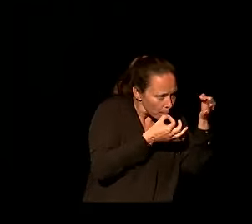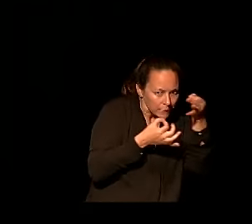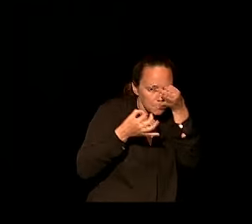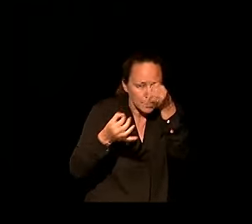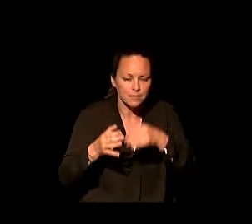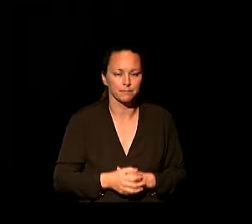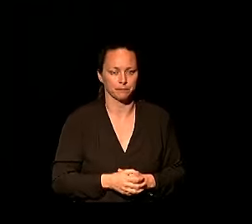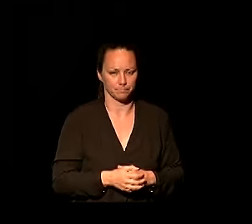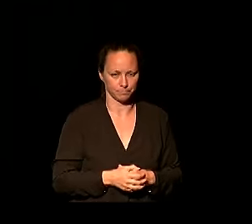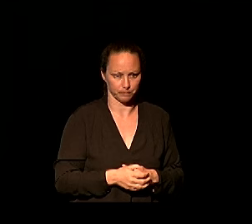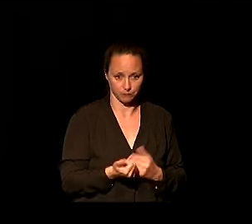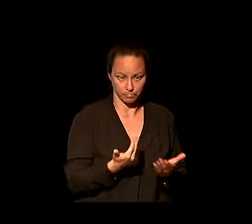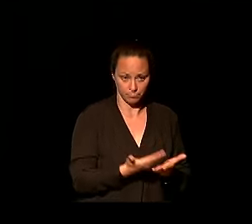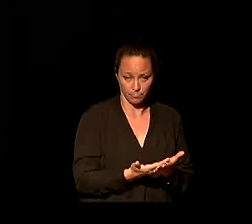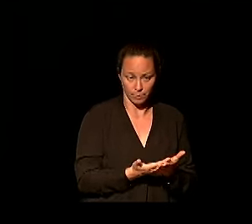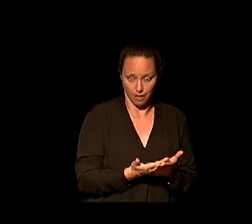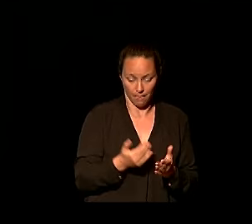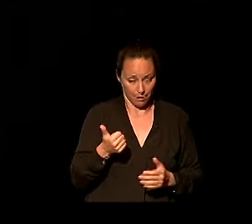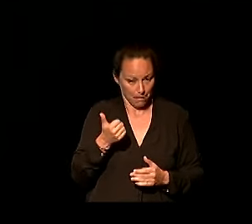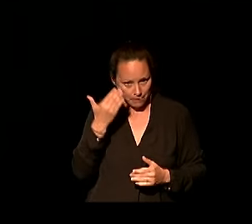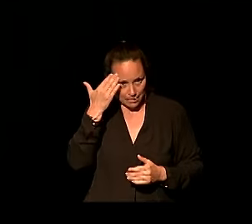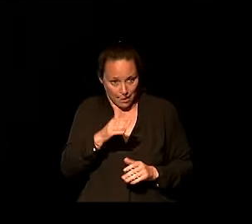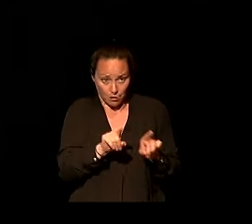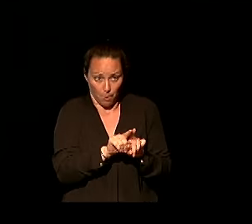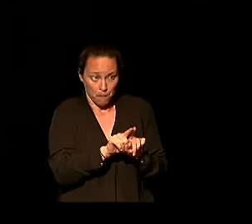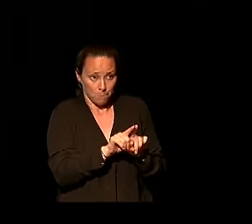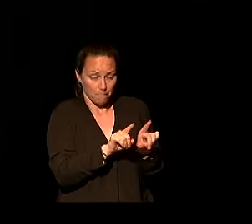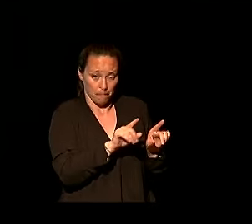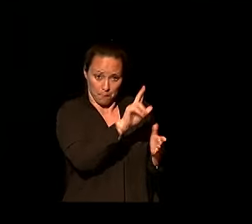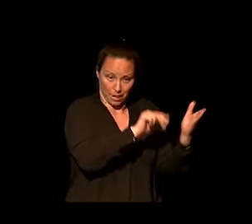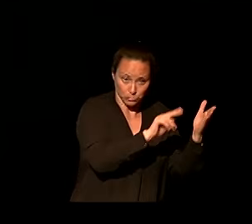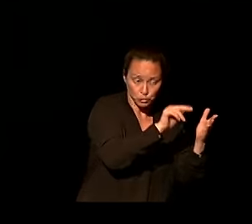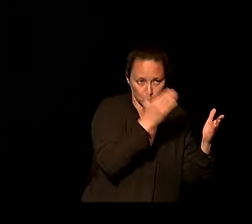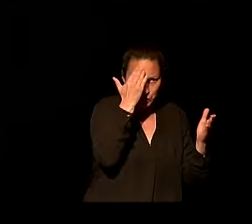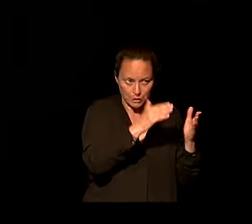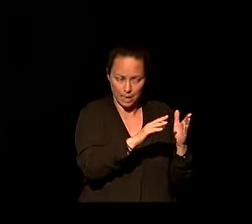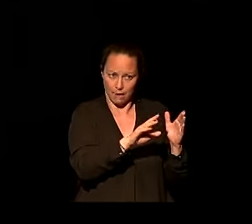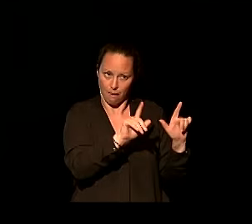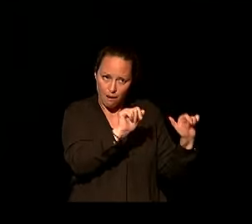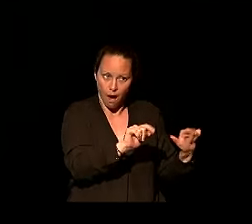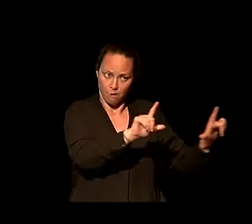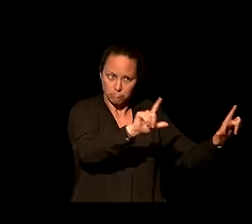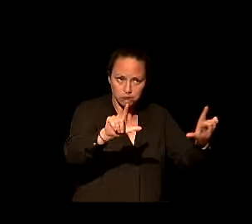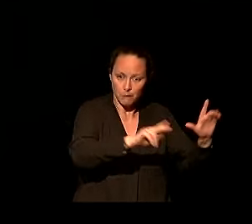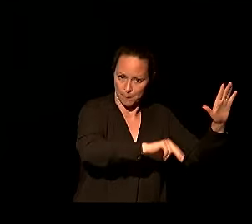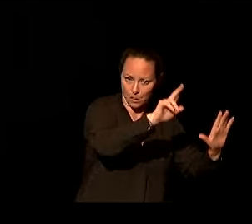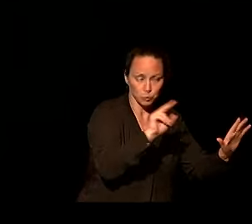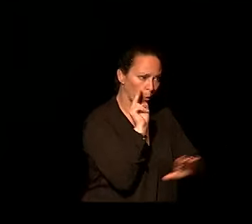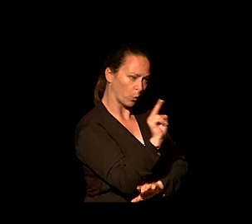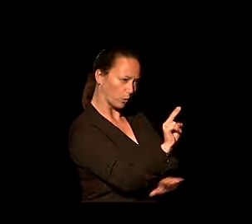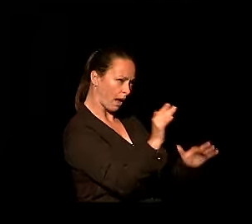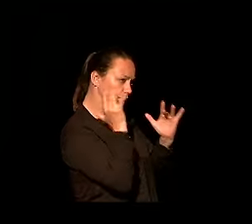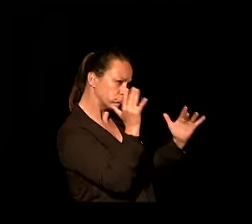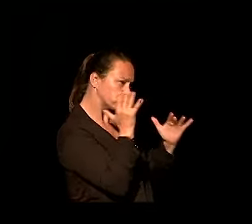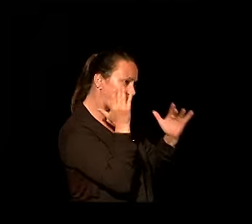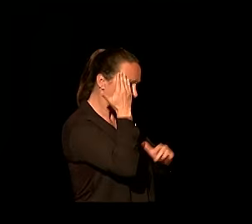l'appel à la peinture est là dès le début. C'est-à-dire l'idée qu'il faut avoir des références picturales et que c'est en regardant de la peinture qu'on